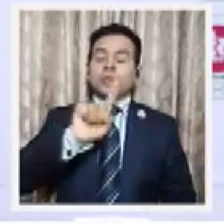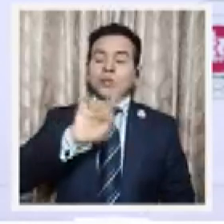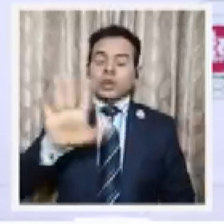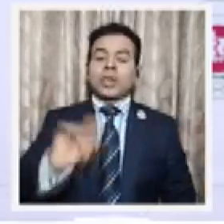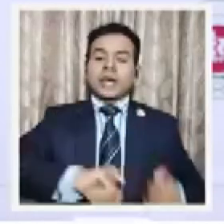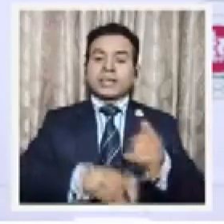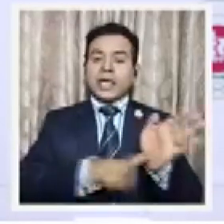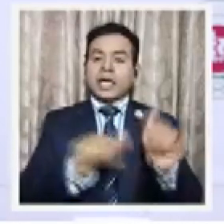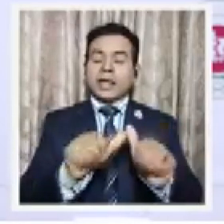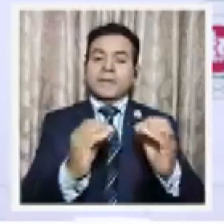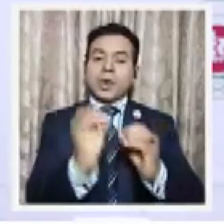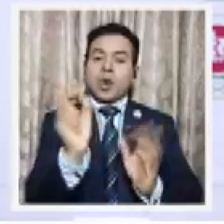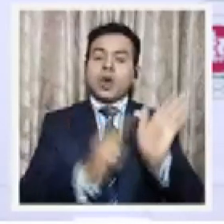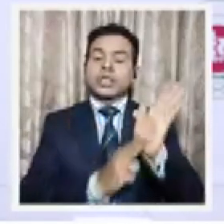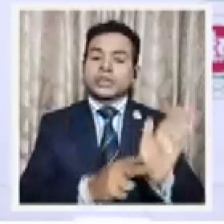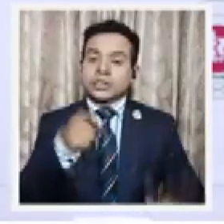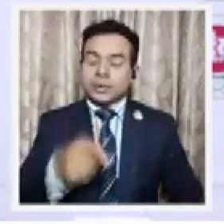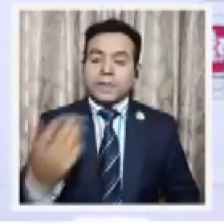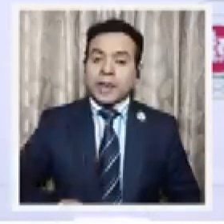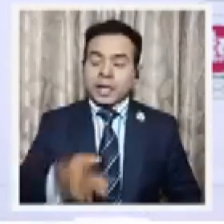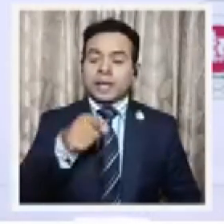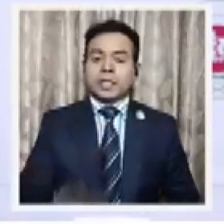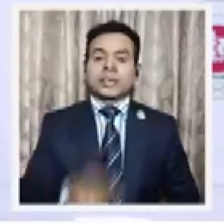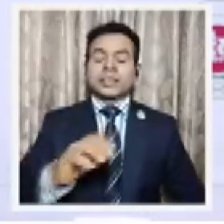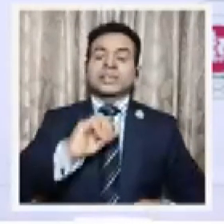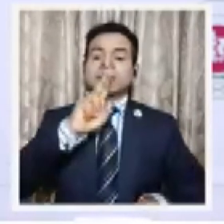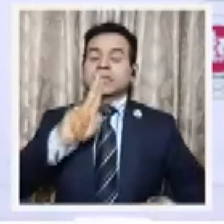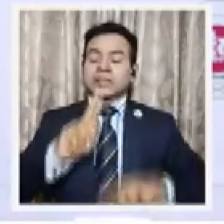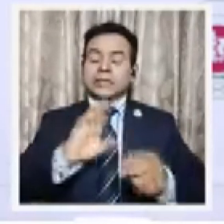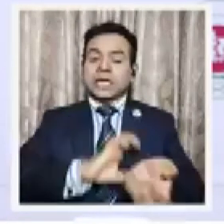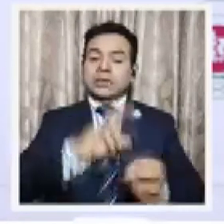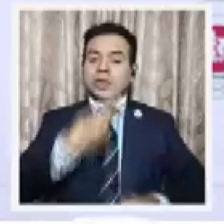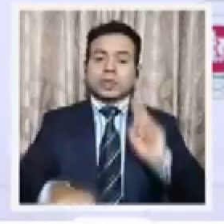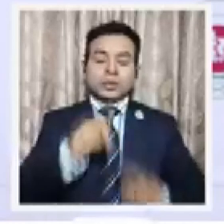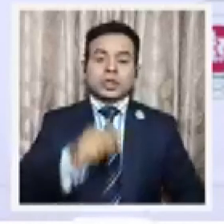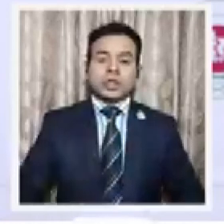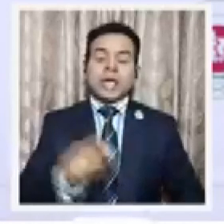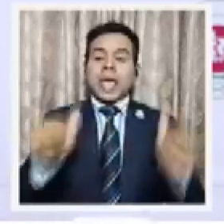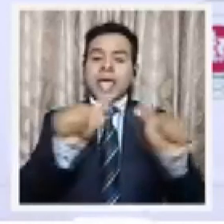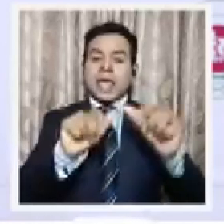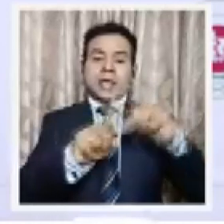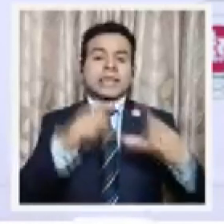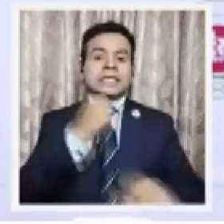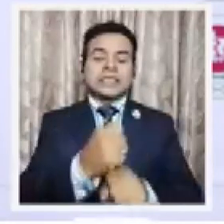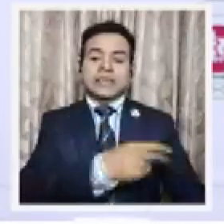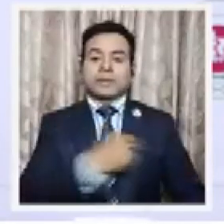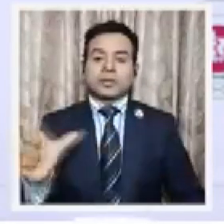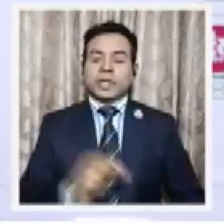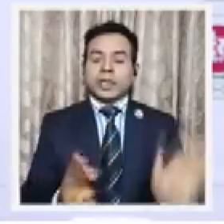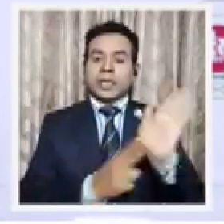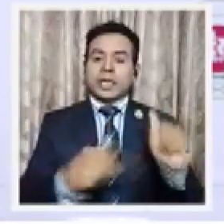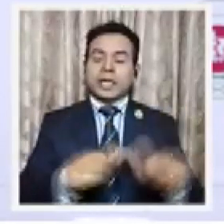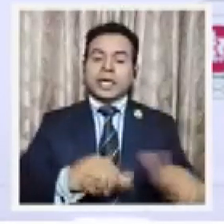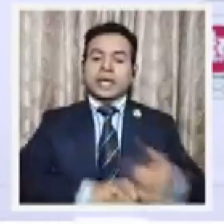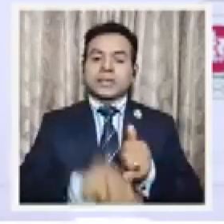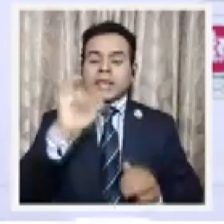আসসালামু আলাইকুম। আজ 30 জুলাই 2020, 15 শ্রাবণ, 1427। স্বাস্থ্য অধিদপ্তর থেকে কোভিড-19 দৈনিক স্বাস্থ্য